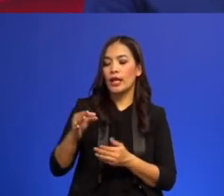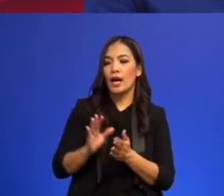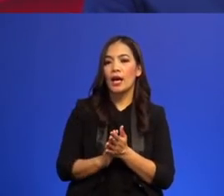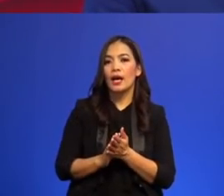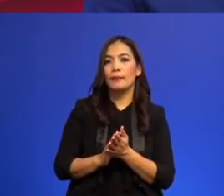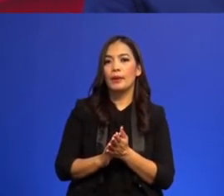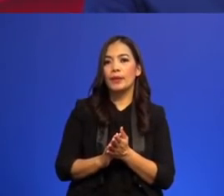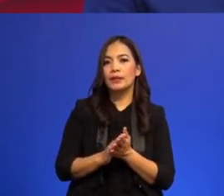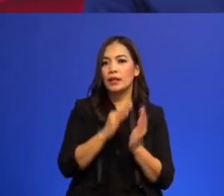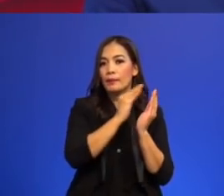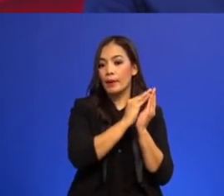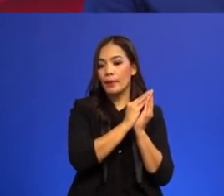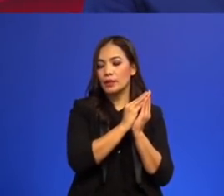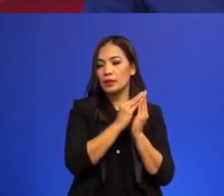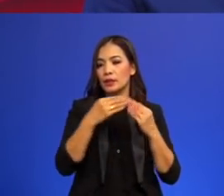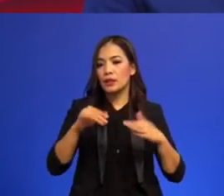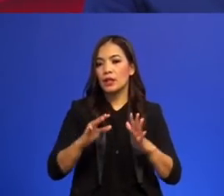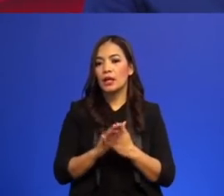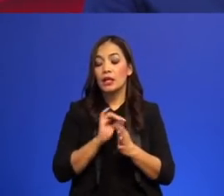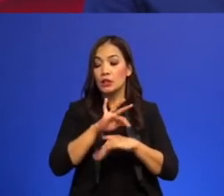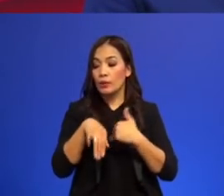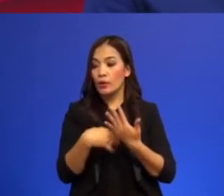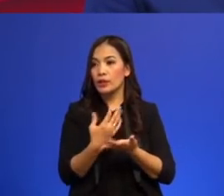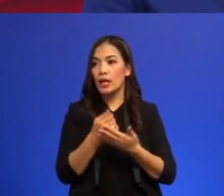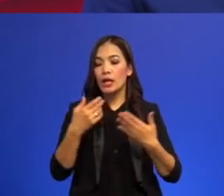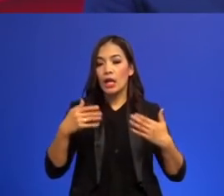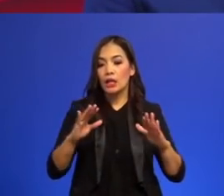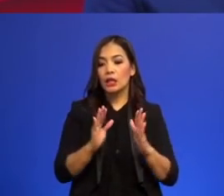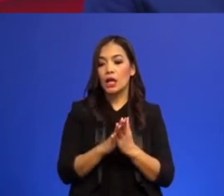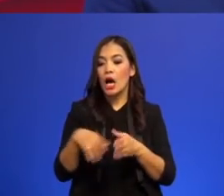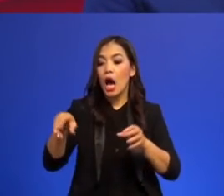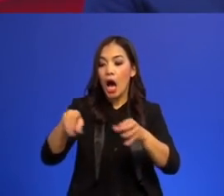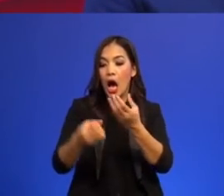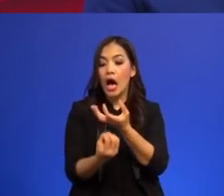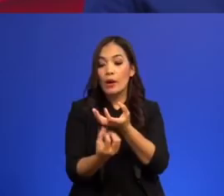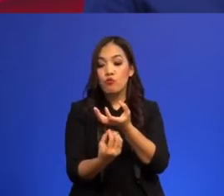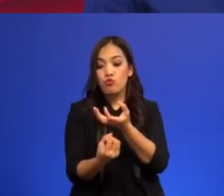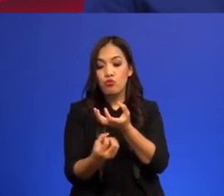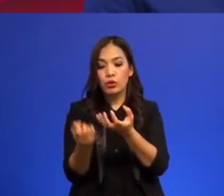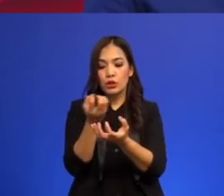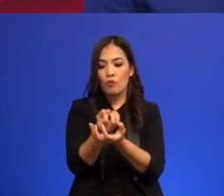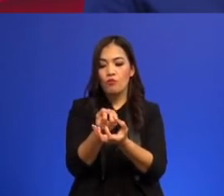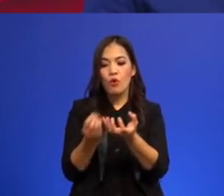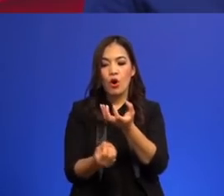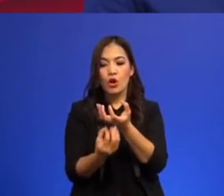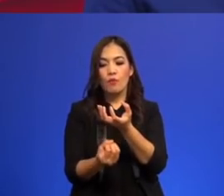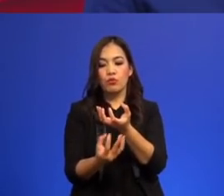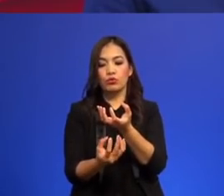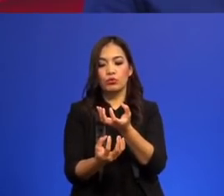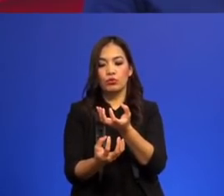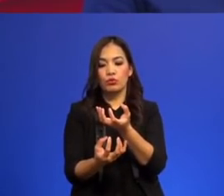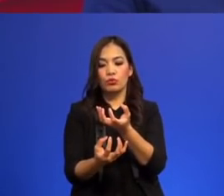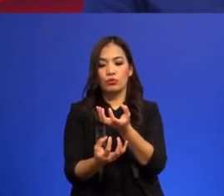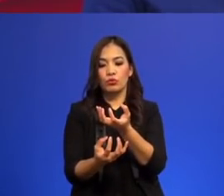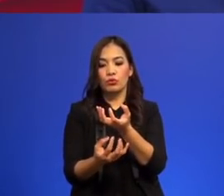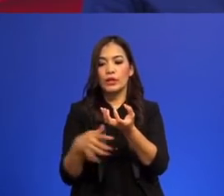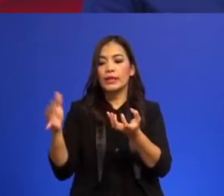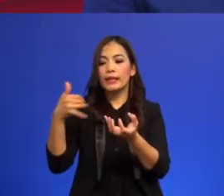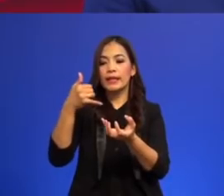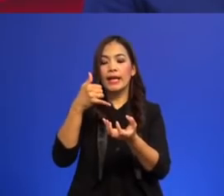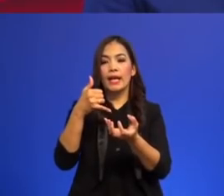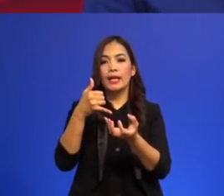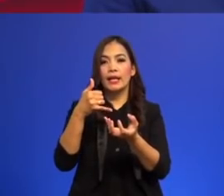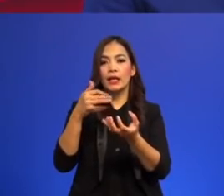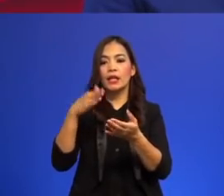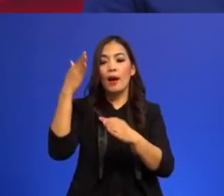sendiri. Kalau kita rebus dari sana bisa busuk, kita rebus sendiri. Terus ikan asin